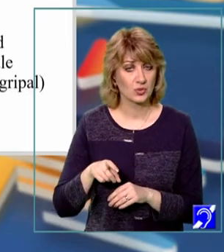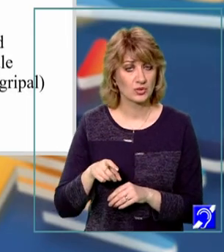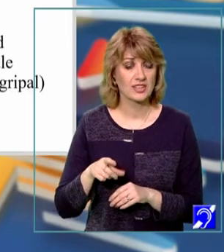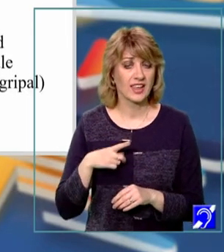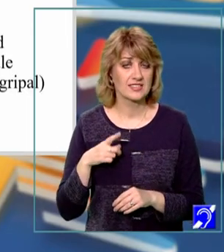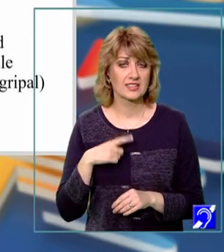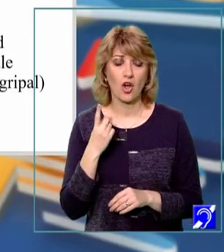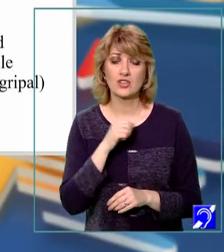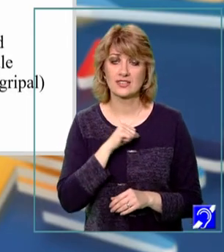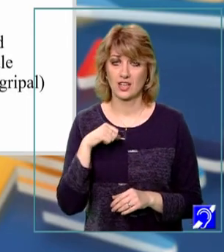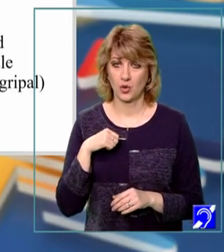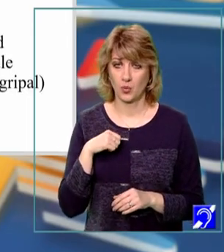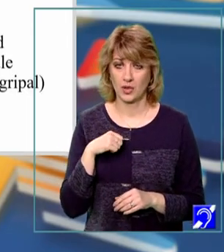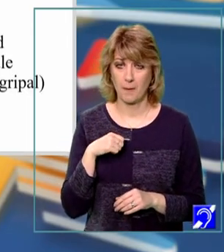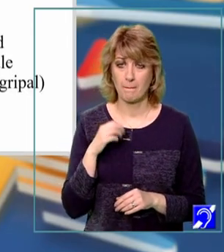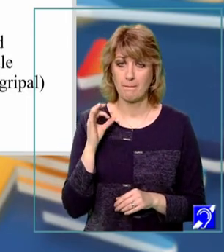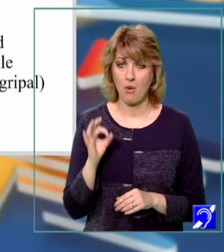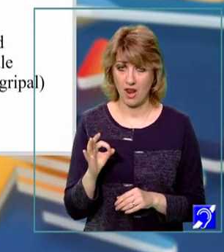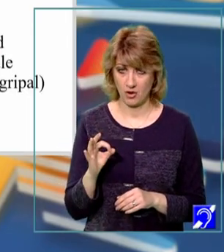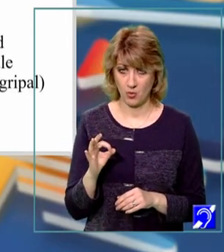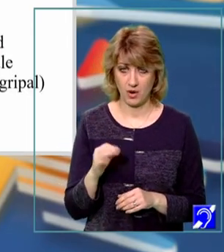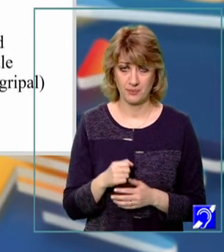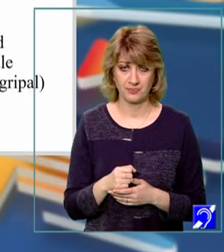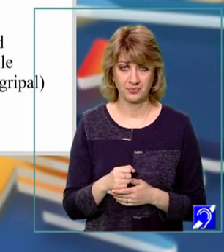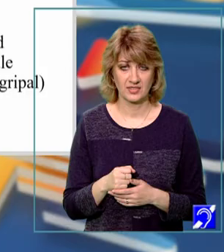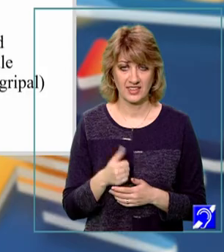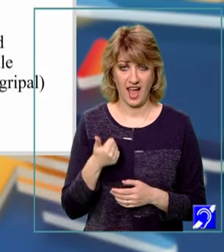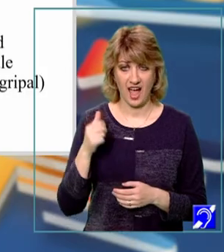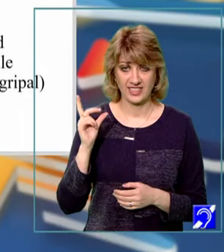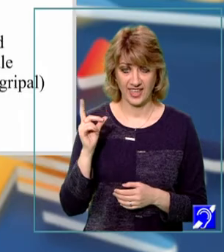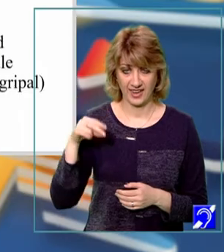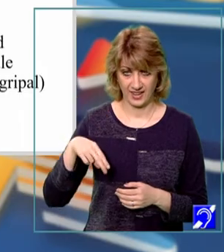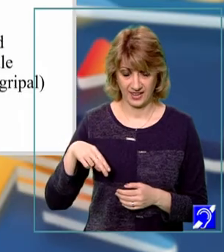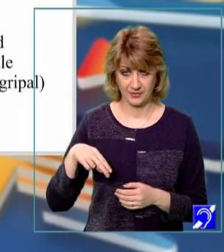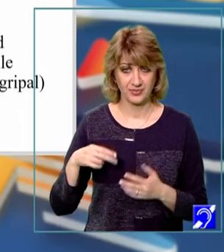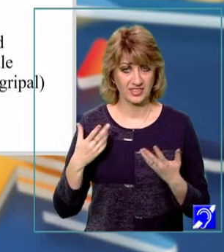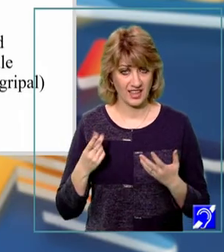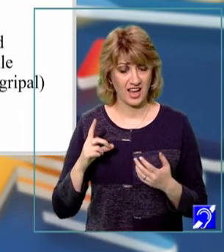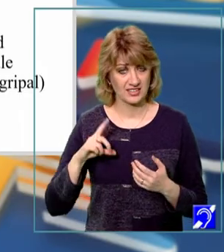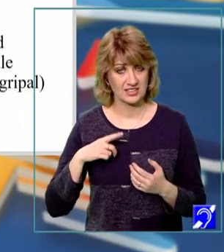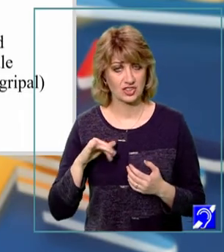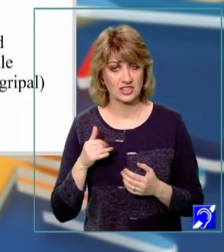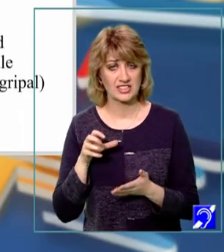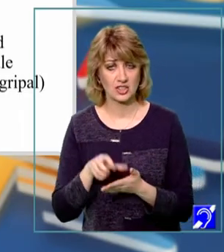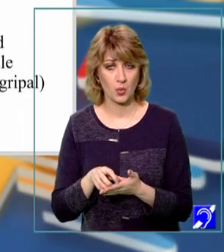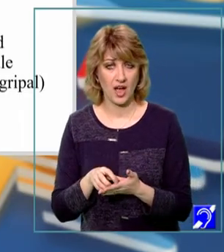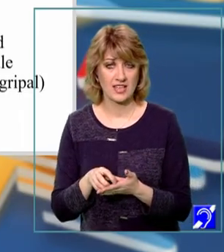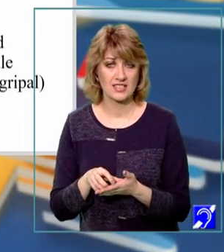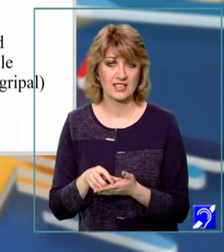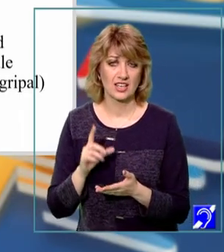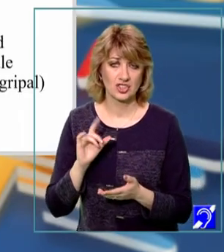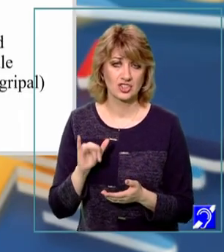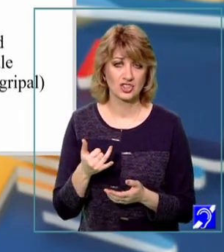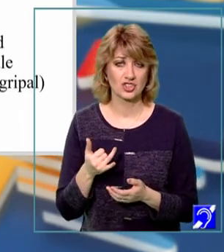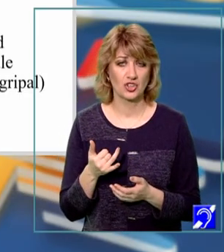există o singură moleculă de acid nucleic, dar există și situații în care se află